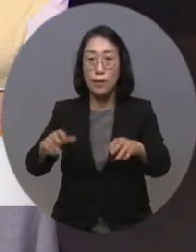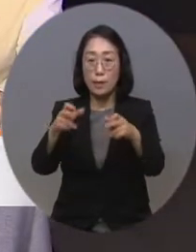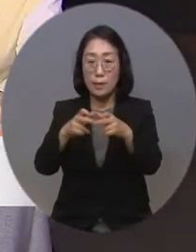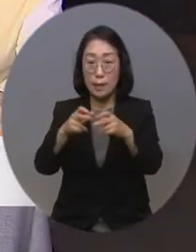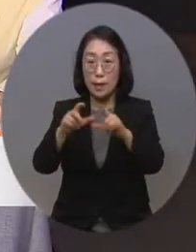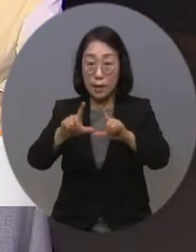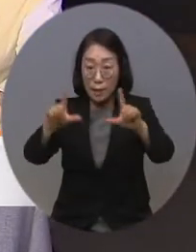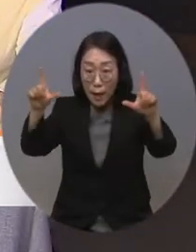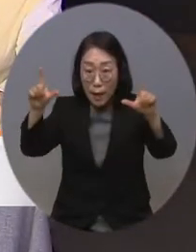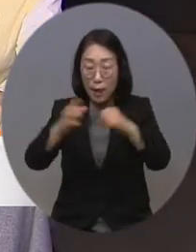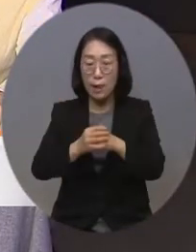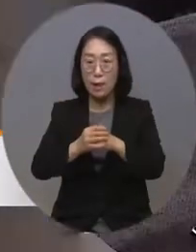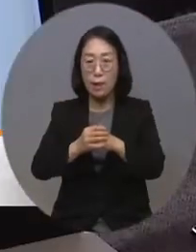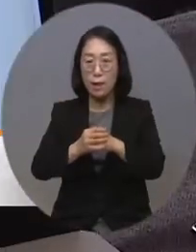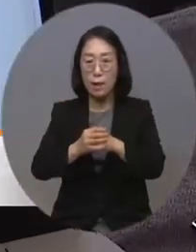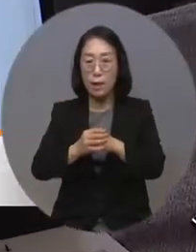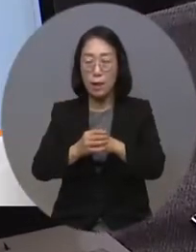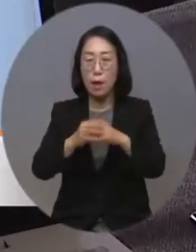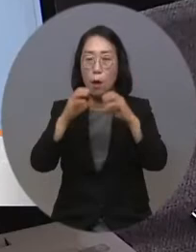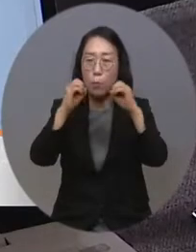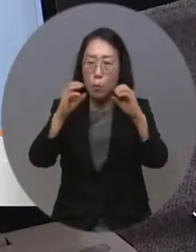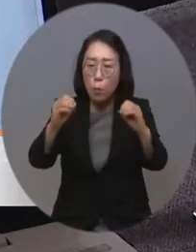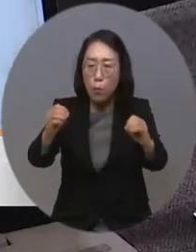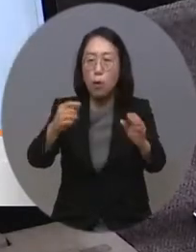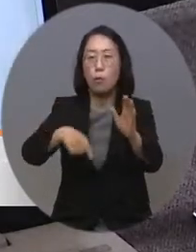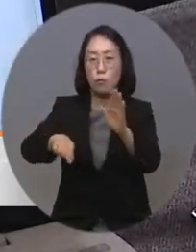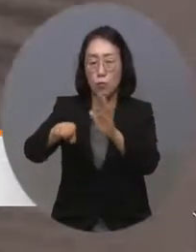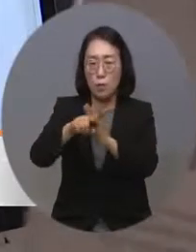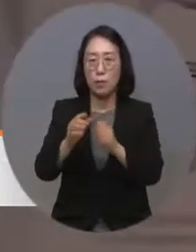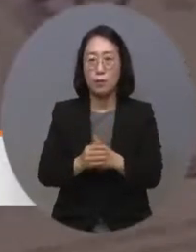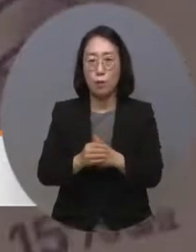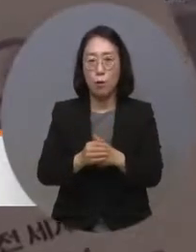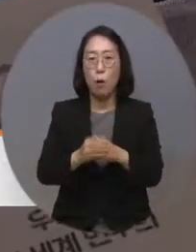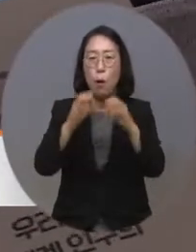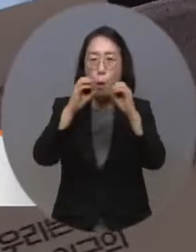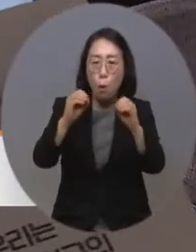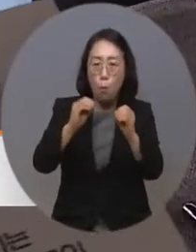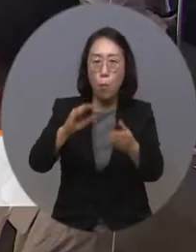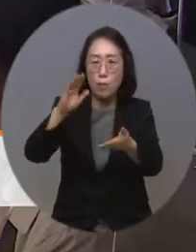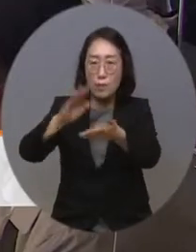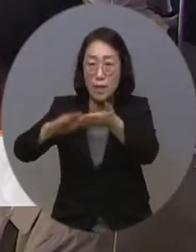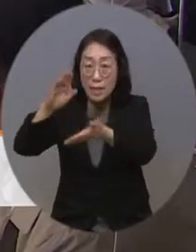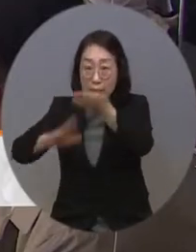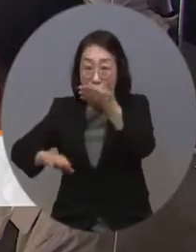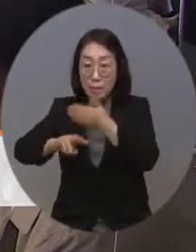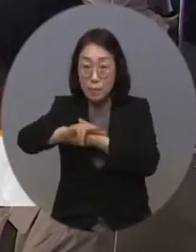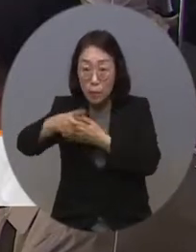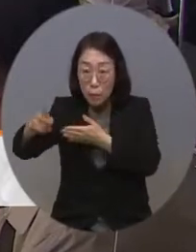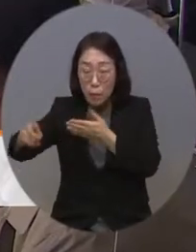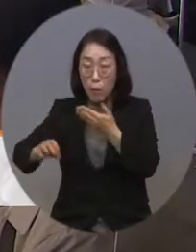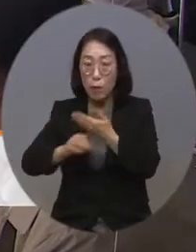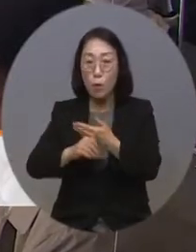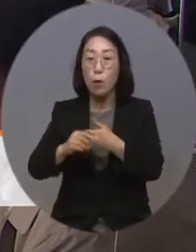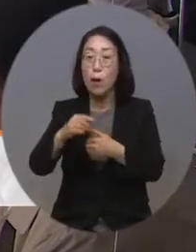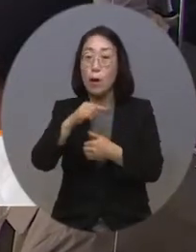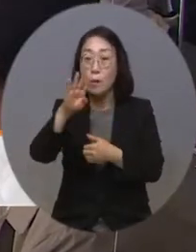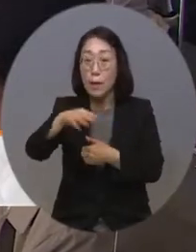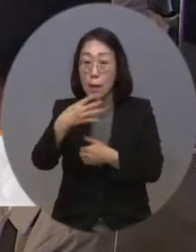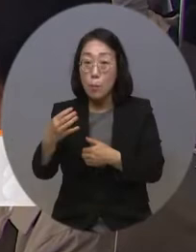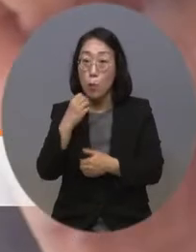계기로 캠페인 확산을 위한 SNS 릴레이 홍보 챌린지, 보라색 점등 행사 등을 펼칠 예정입니다.